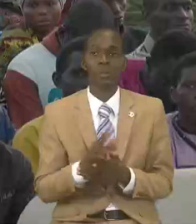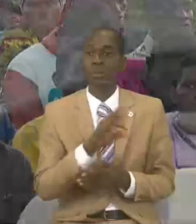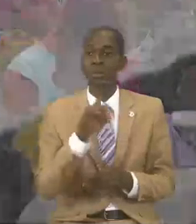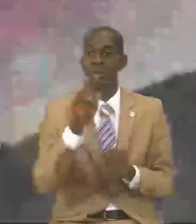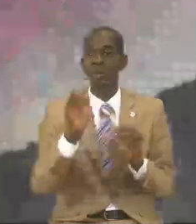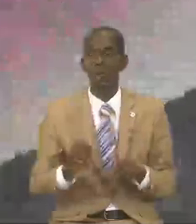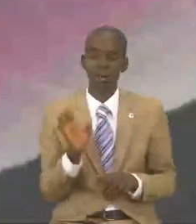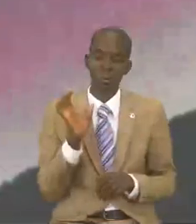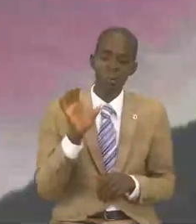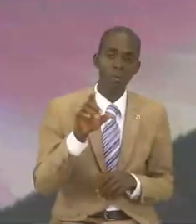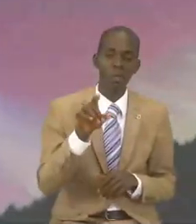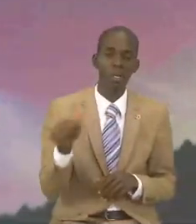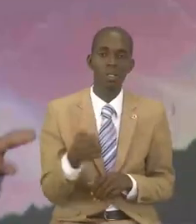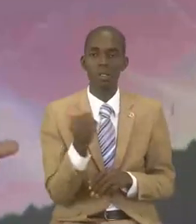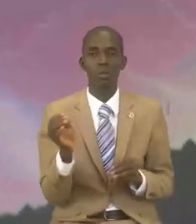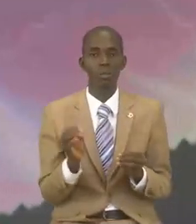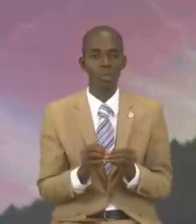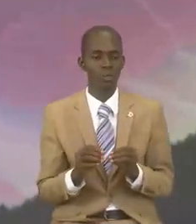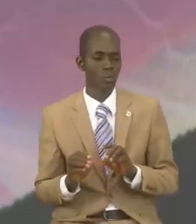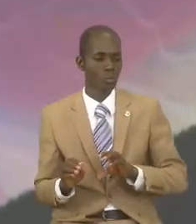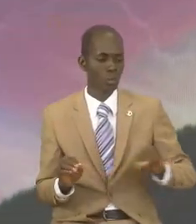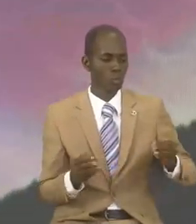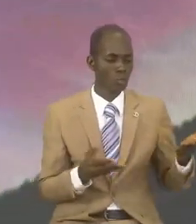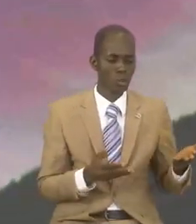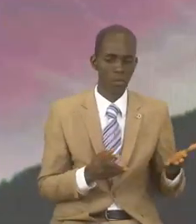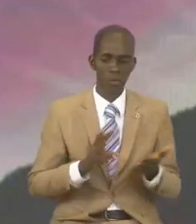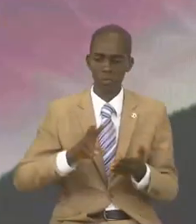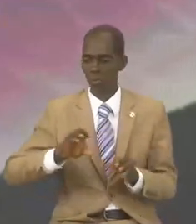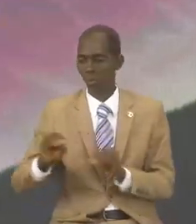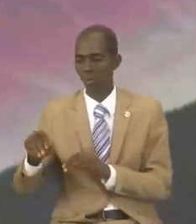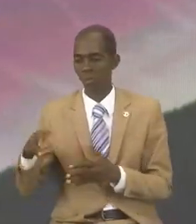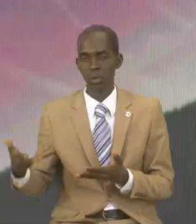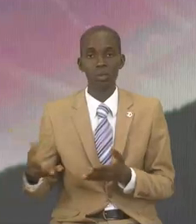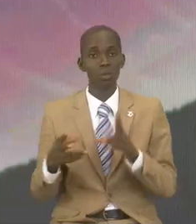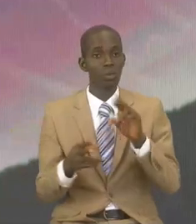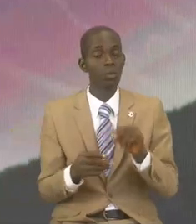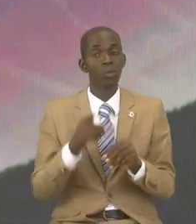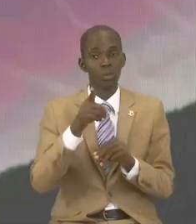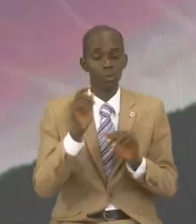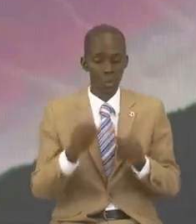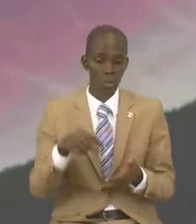Et personne ne peut plus te forcer. Va par ci, va par là.